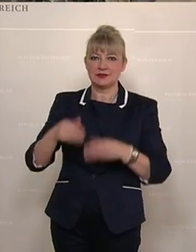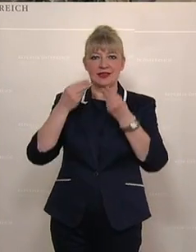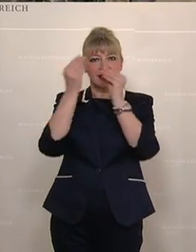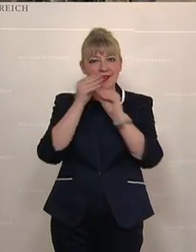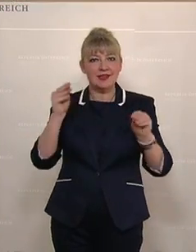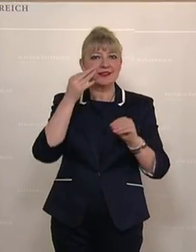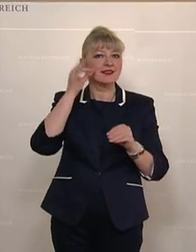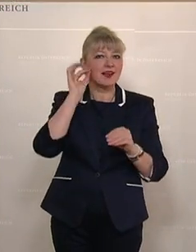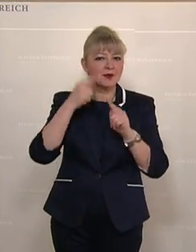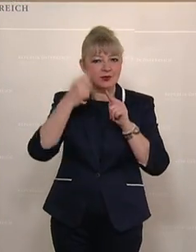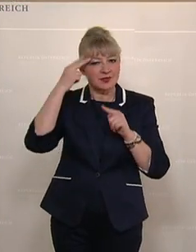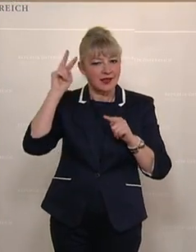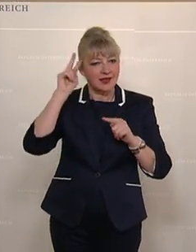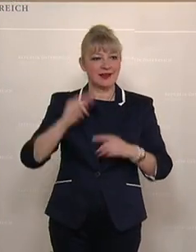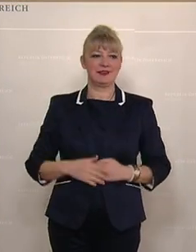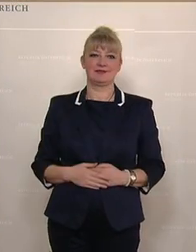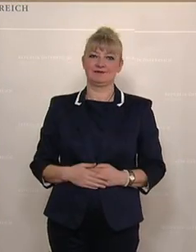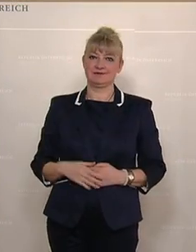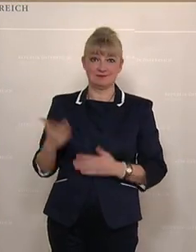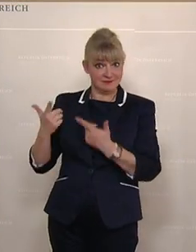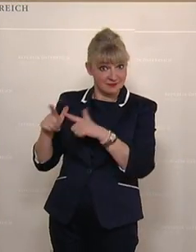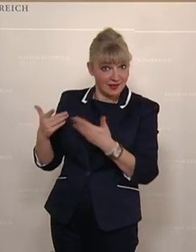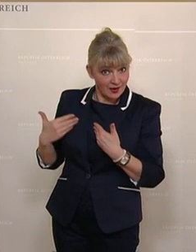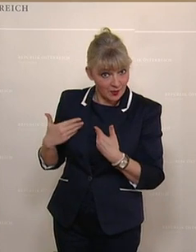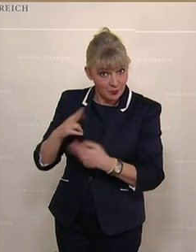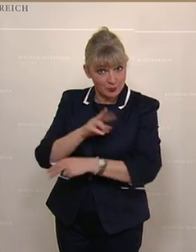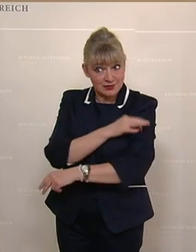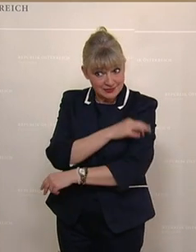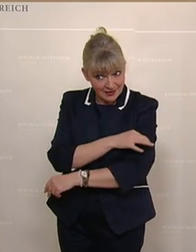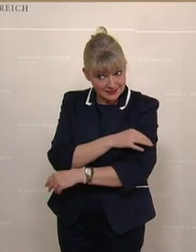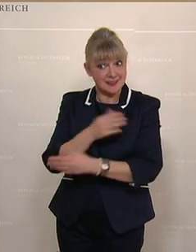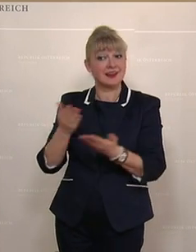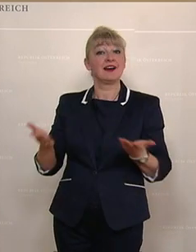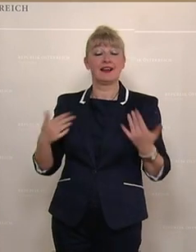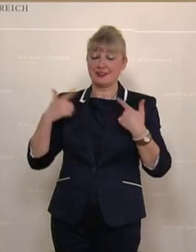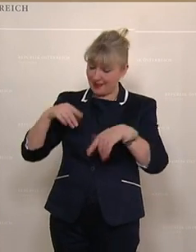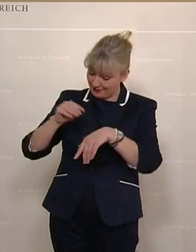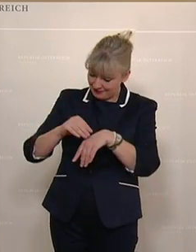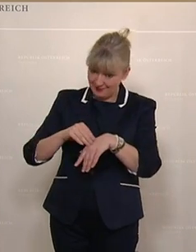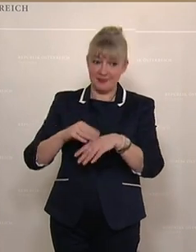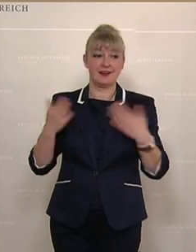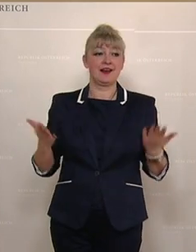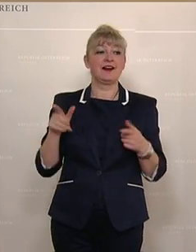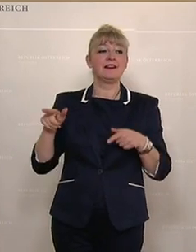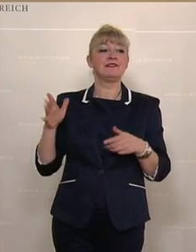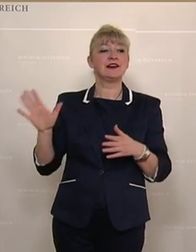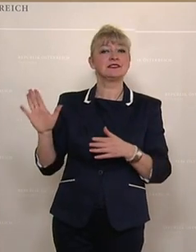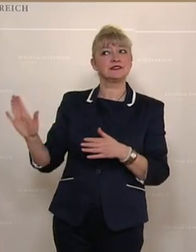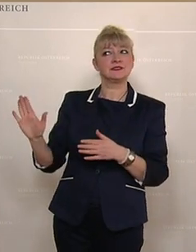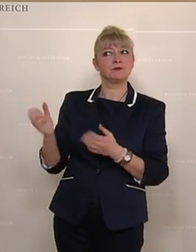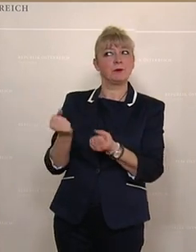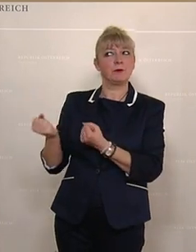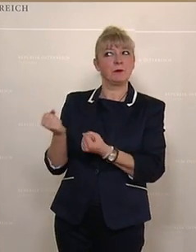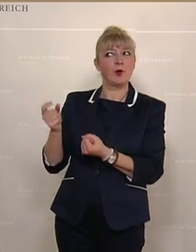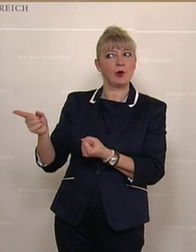Damen und Herren, wenn Sie erlauben, Herr Bundeskanzler, möchte ich Ihnen jetzt auch mitteilen, was ich von Ihrer Art Politik zu